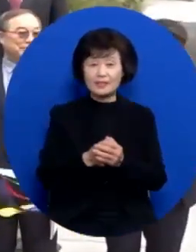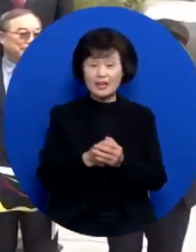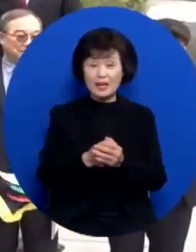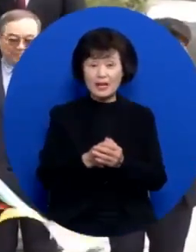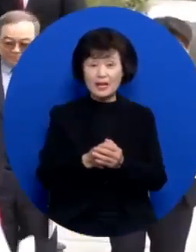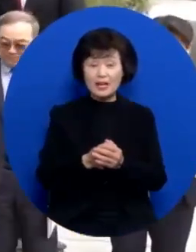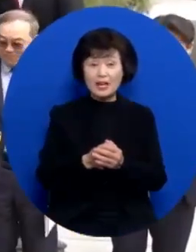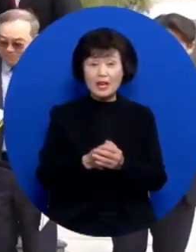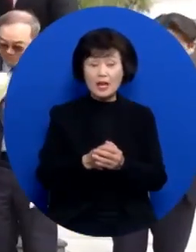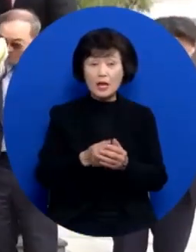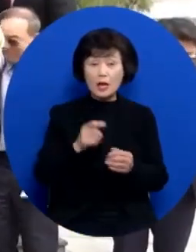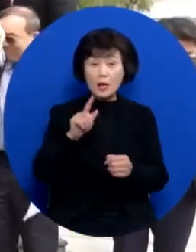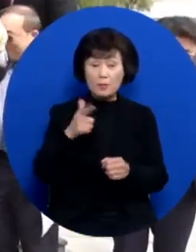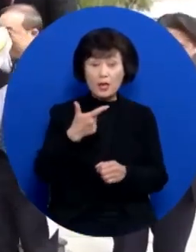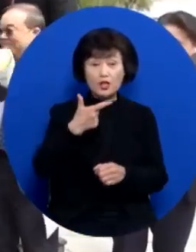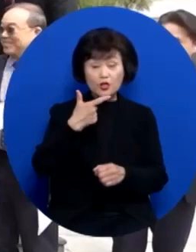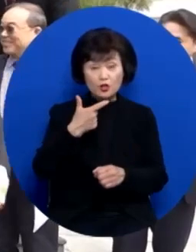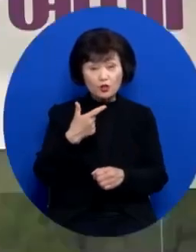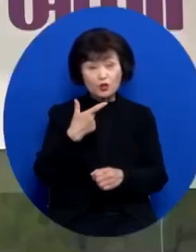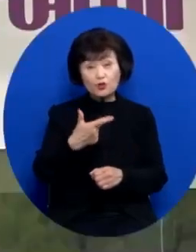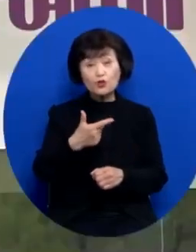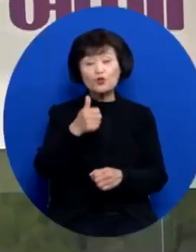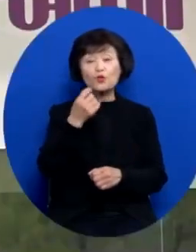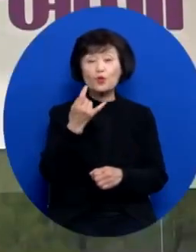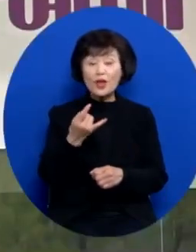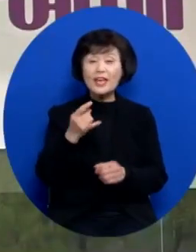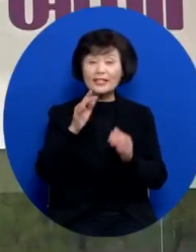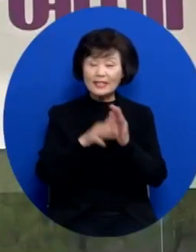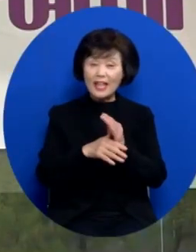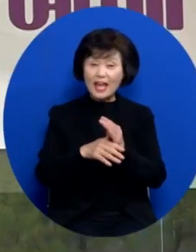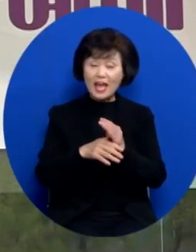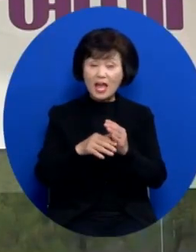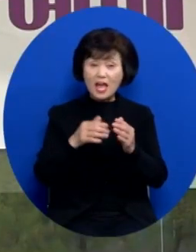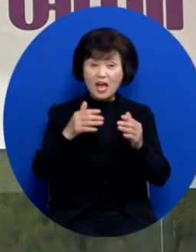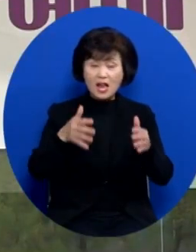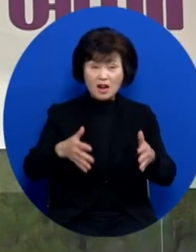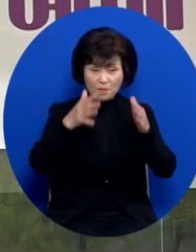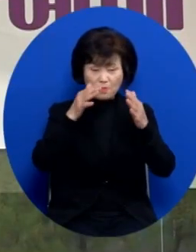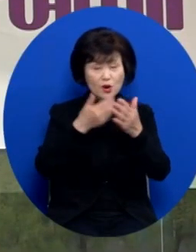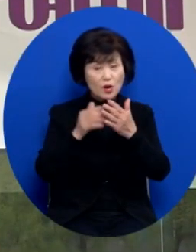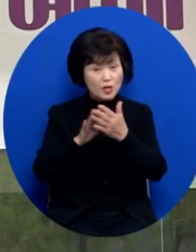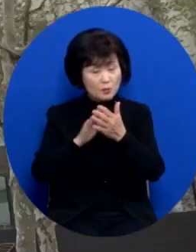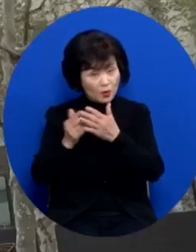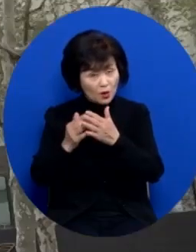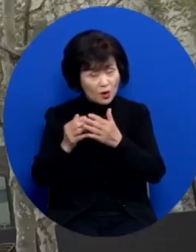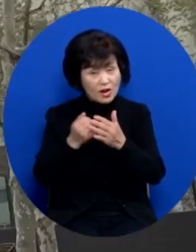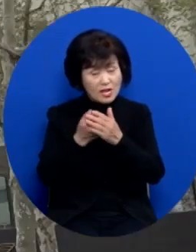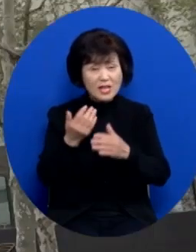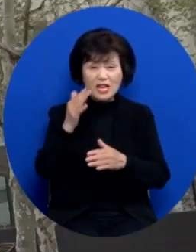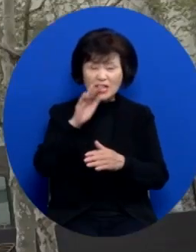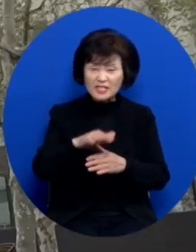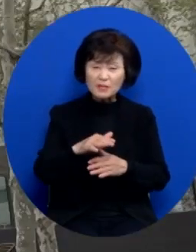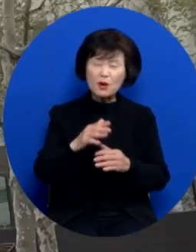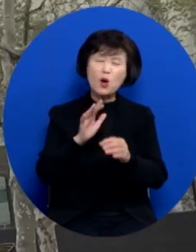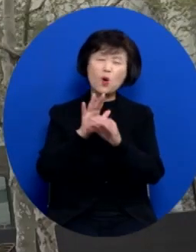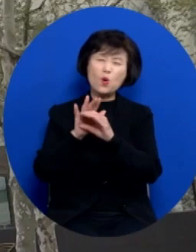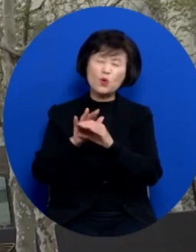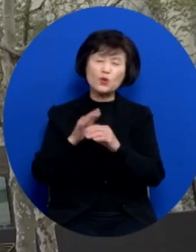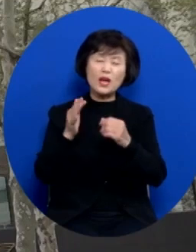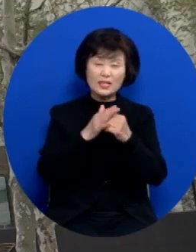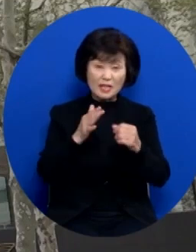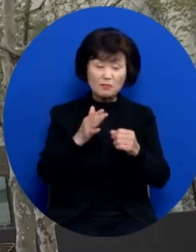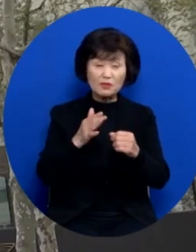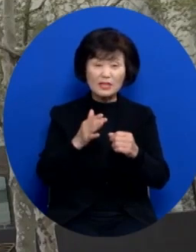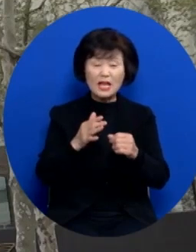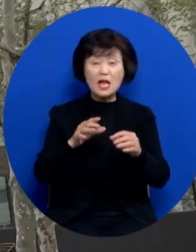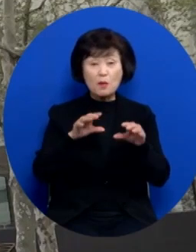예장합동총회는 지난 106회기에서 리모델링을 결의했지만 코로나로 중단했다가 지난해 7월에 공사를 시작해 9개월 만인 지난